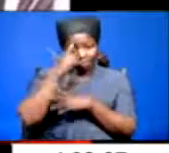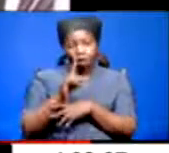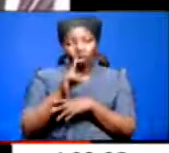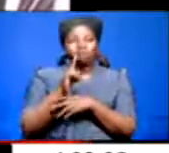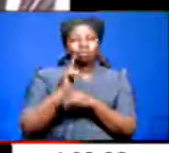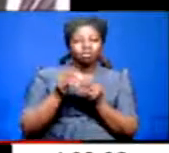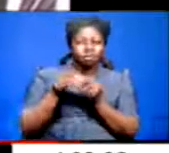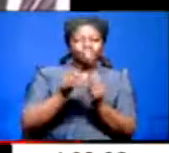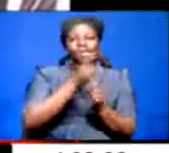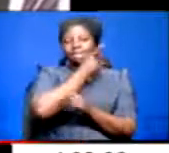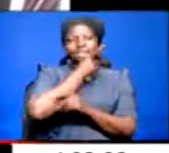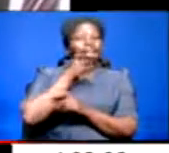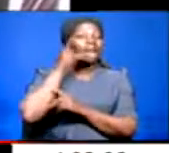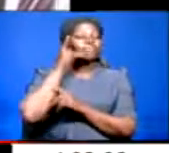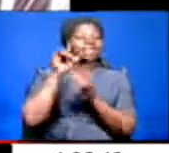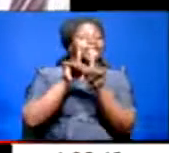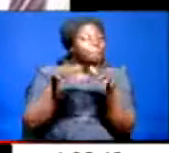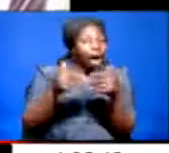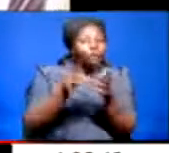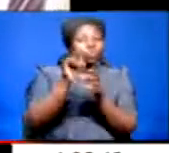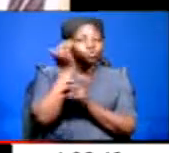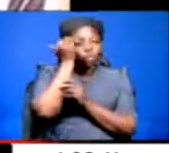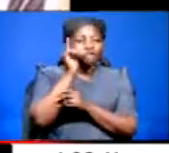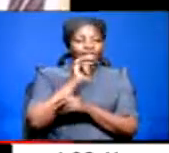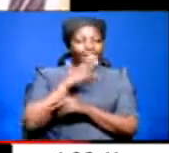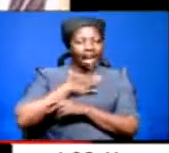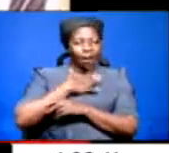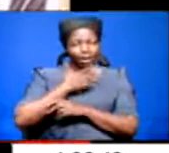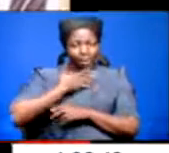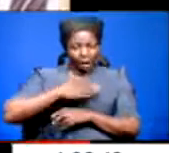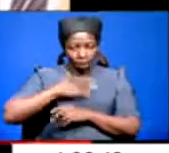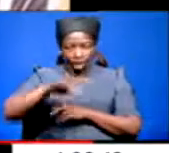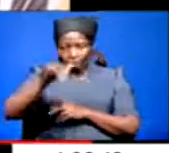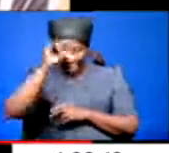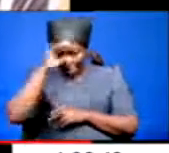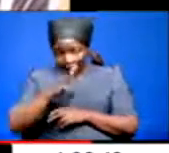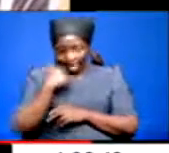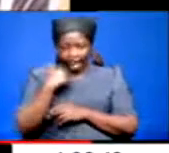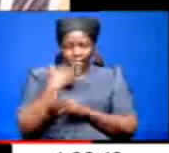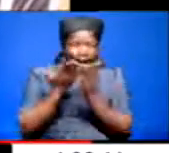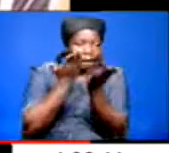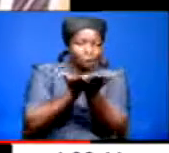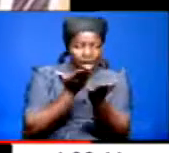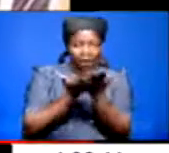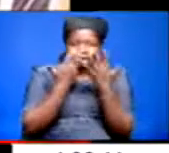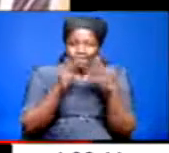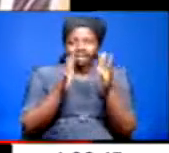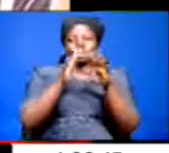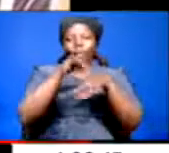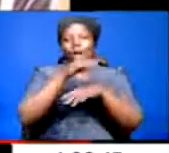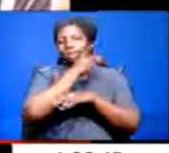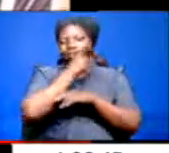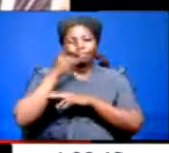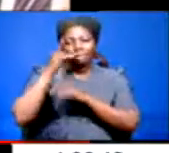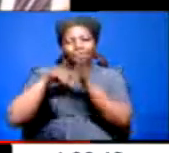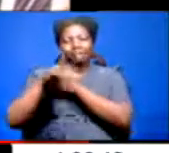kiangazi. Kama vile mnajua kwamba governor wetu wa Samburu County alifanya an appeal kwa mambo ya kiangazi katika county